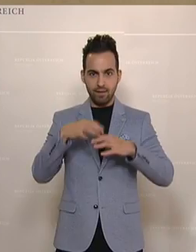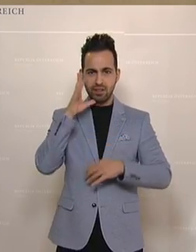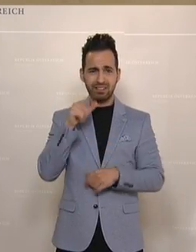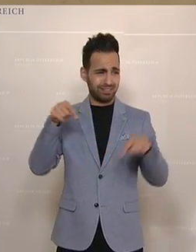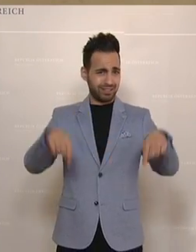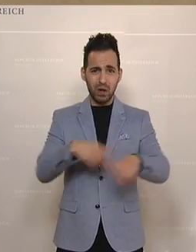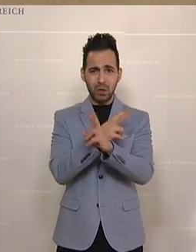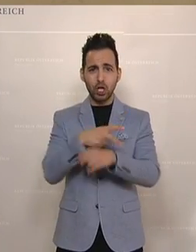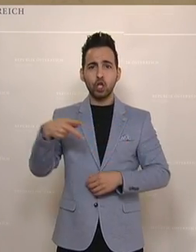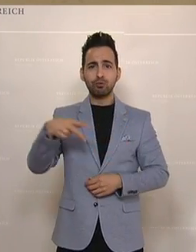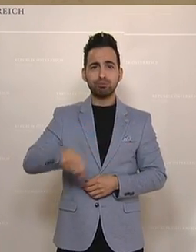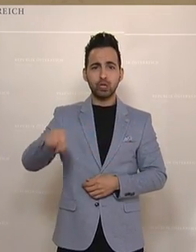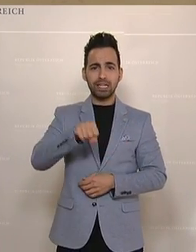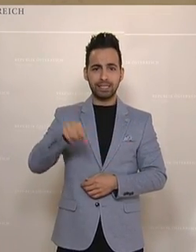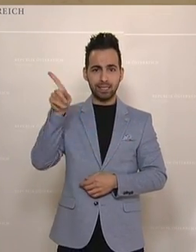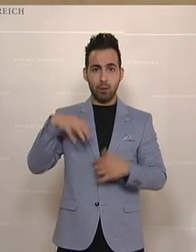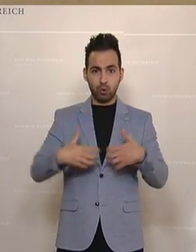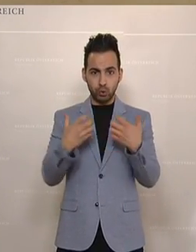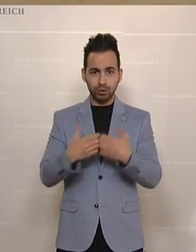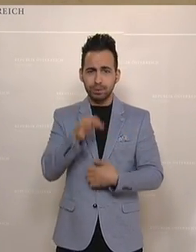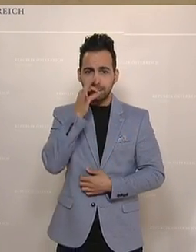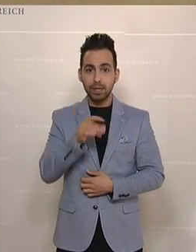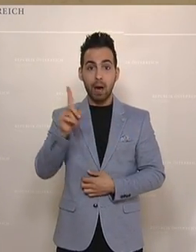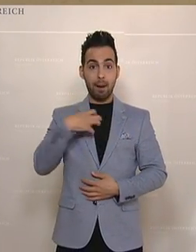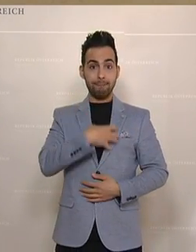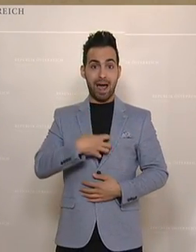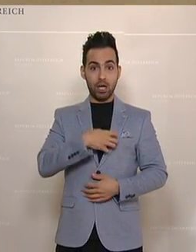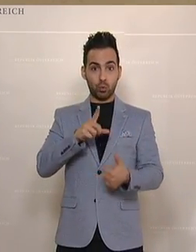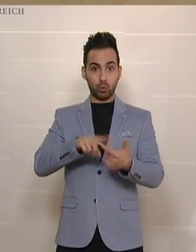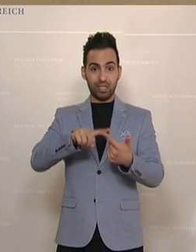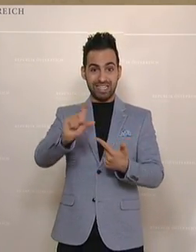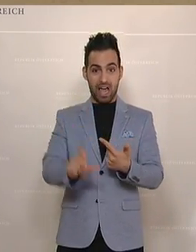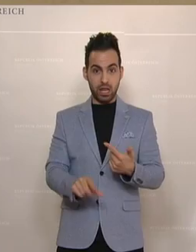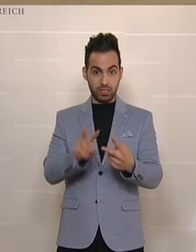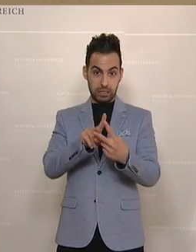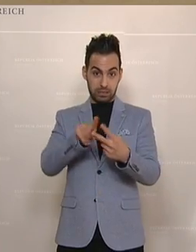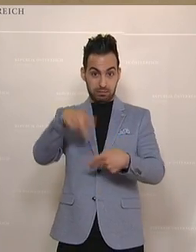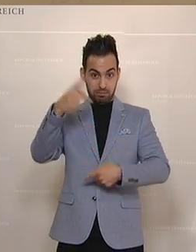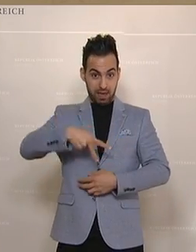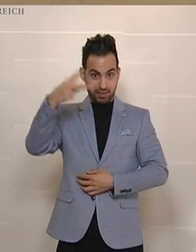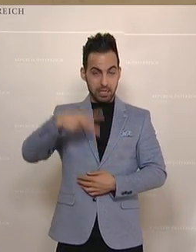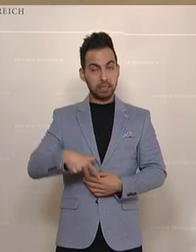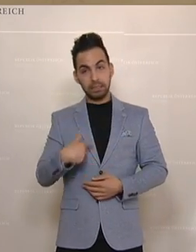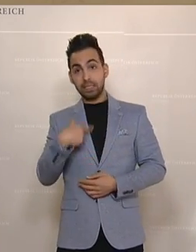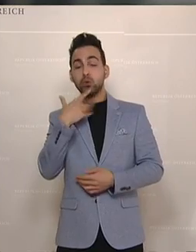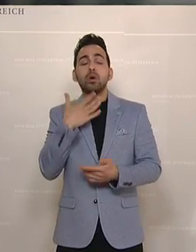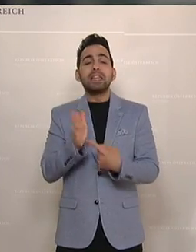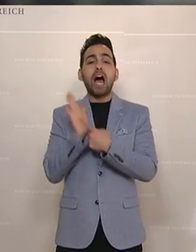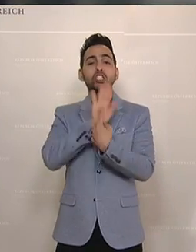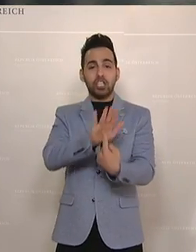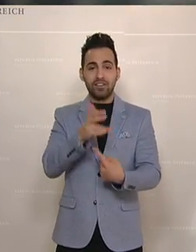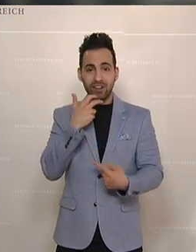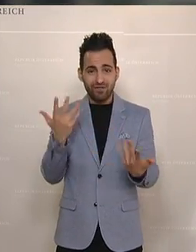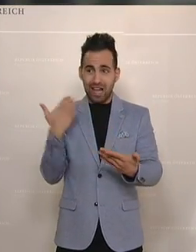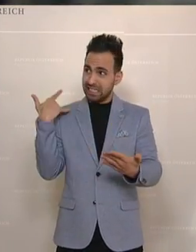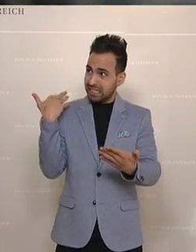wir keine Sputnik-Produktion. Dafür haben die Bayern und die Italiener eine. Ich möchte das Ganze einfach nur mal darstellen,